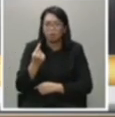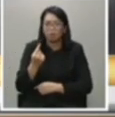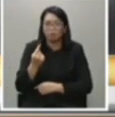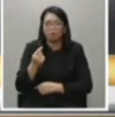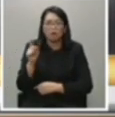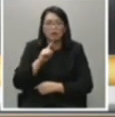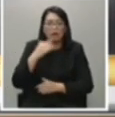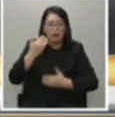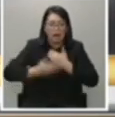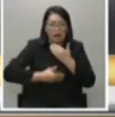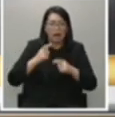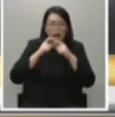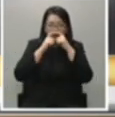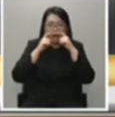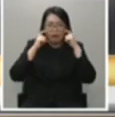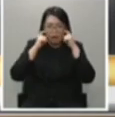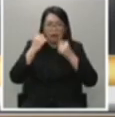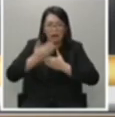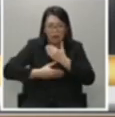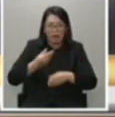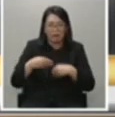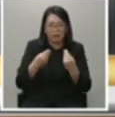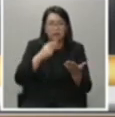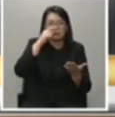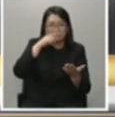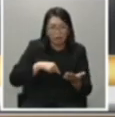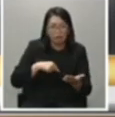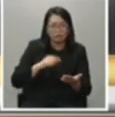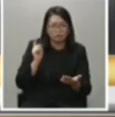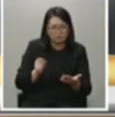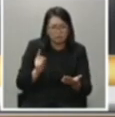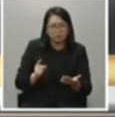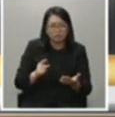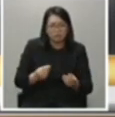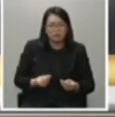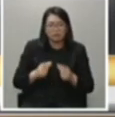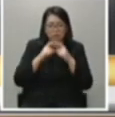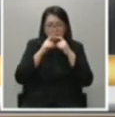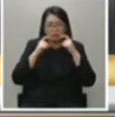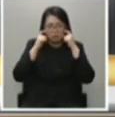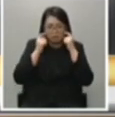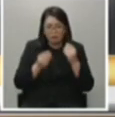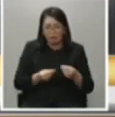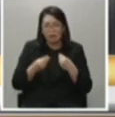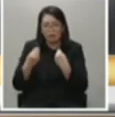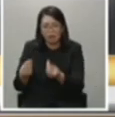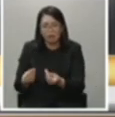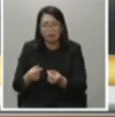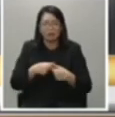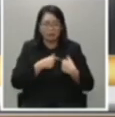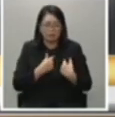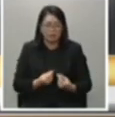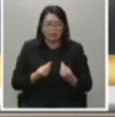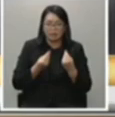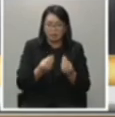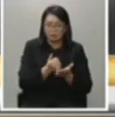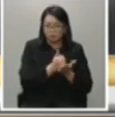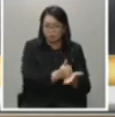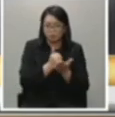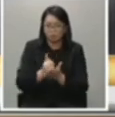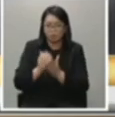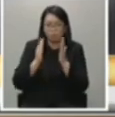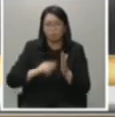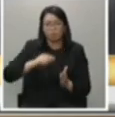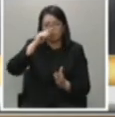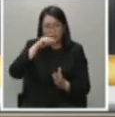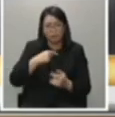ายหน้ากากให้กับประชาชนแทนที่พลเอกประยุทธ์จะยื่นมือไปช่วยเหลือให้กำลังใจพี่น้องประชาชนแต่